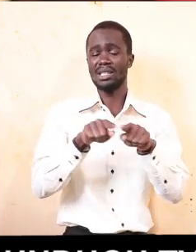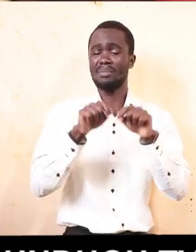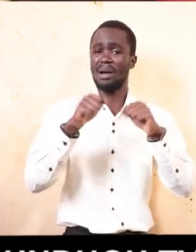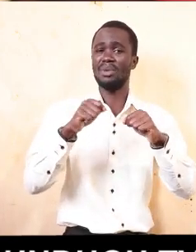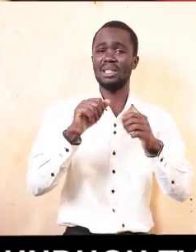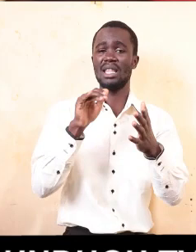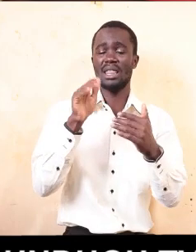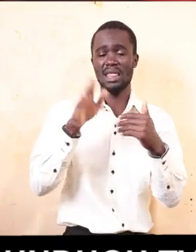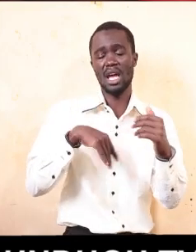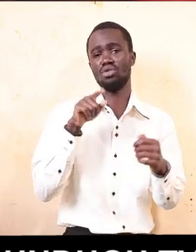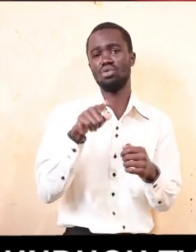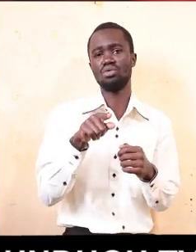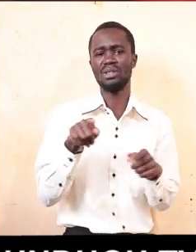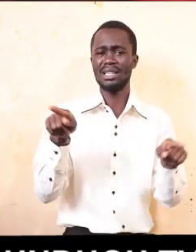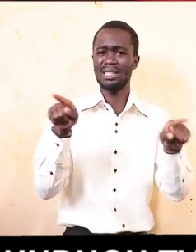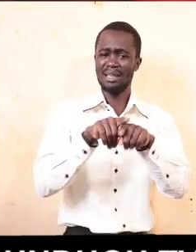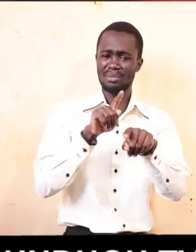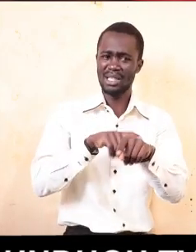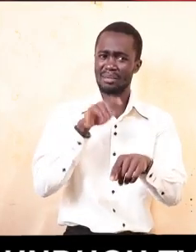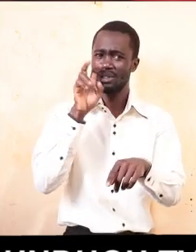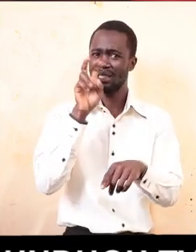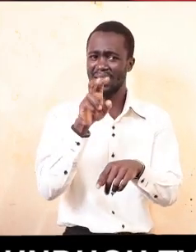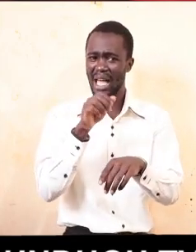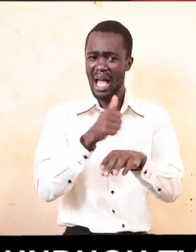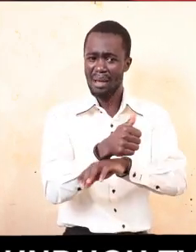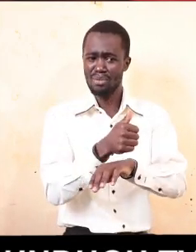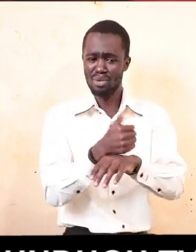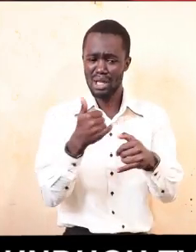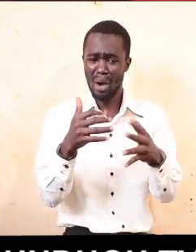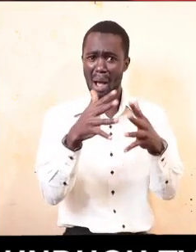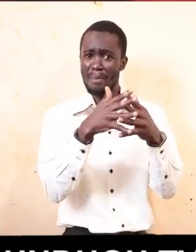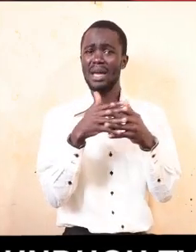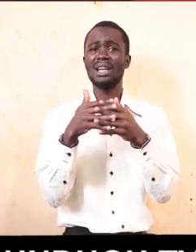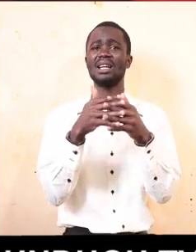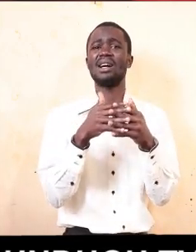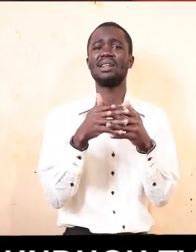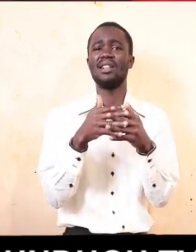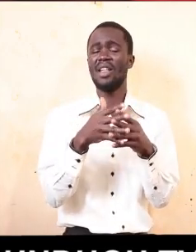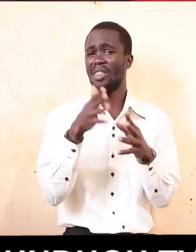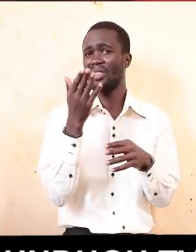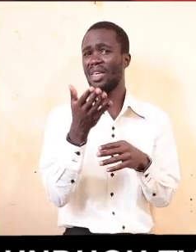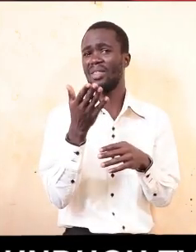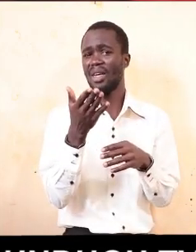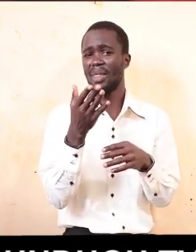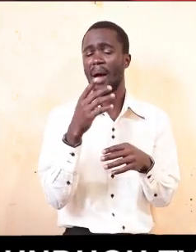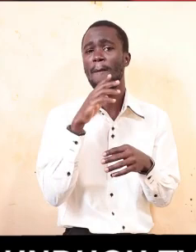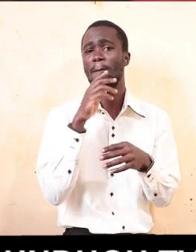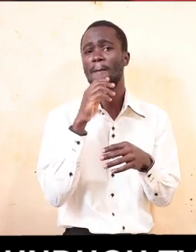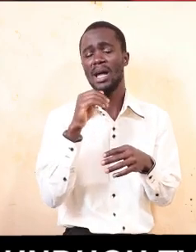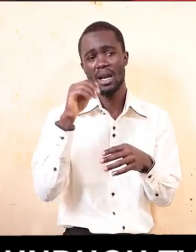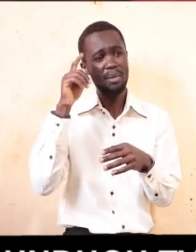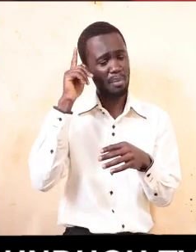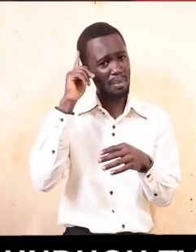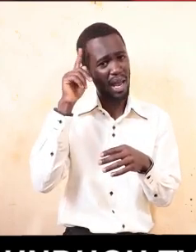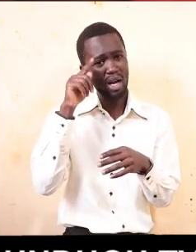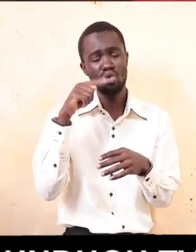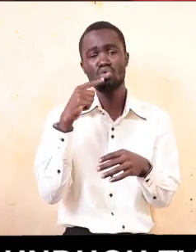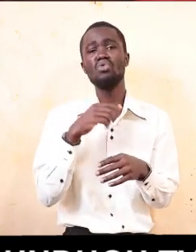dhuluma tunapoangalia Amerika siku ya leo na vile George